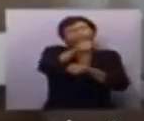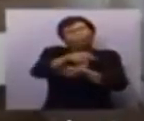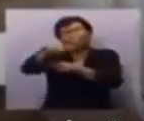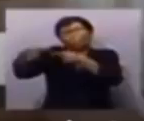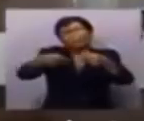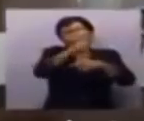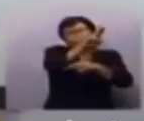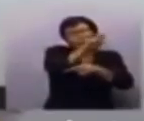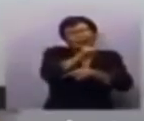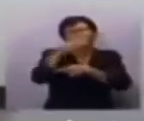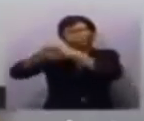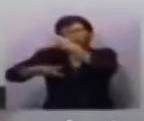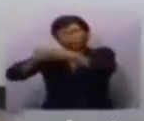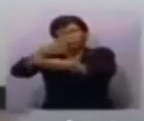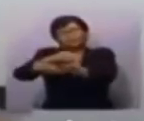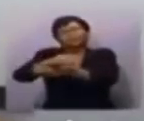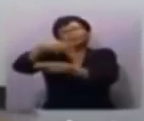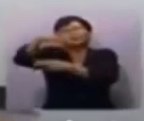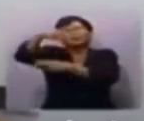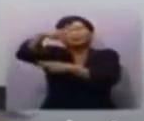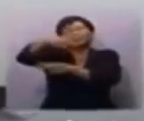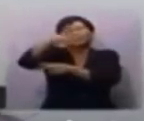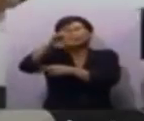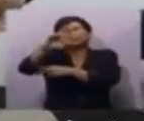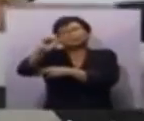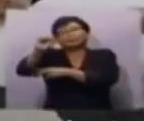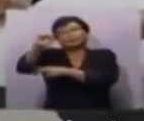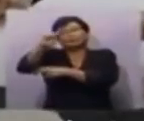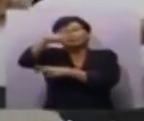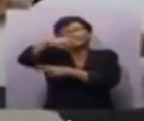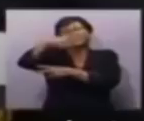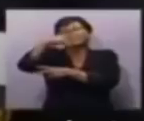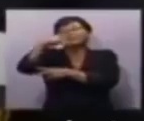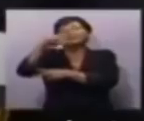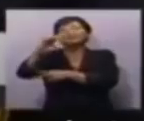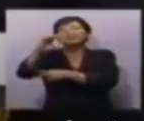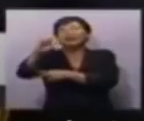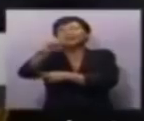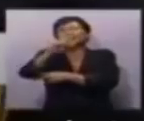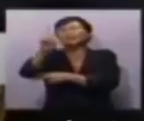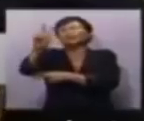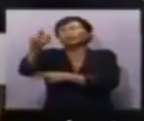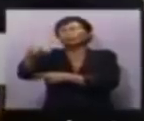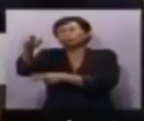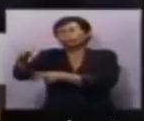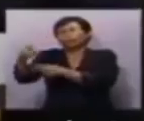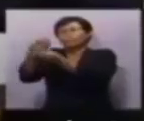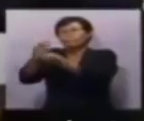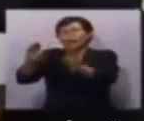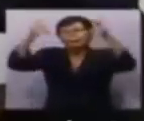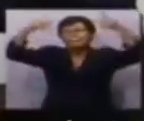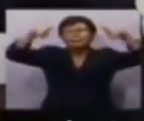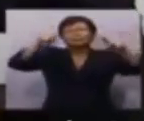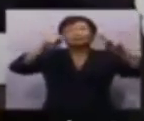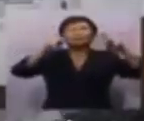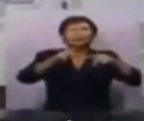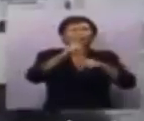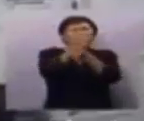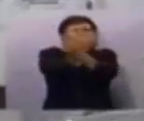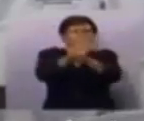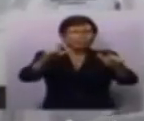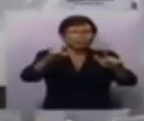antara BN, warisan Parti Cinta Sabah PCS dan dua calon bebas. Sementara itu, Presiden Parti